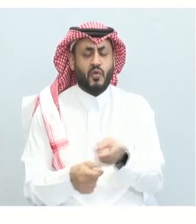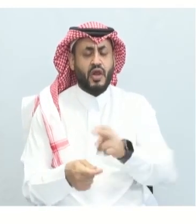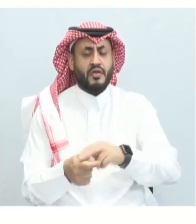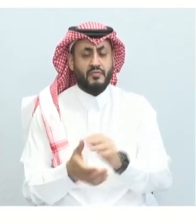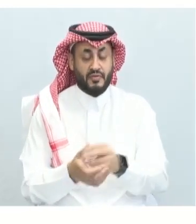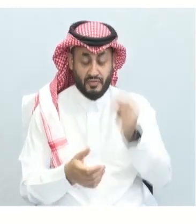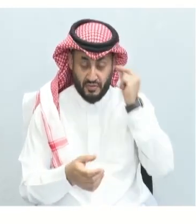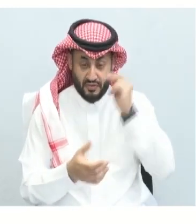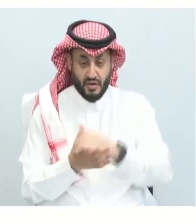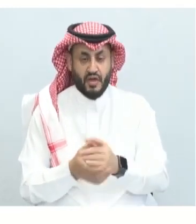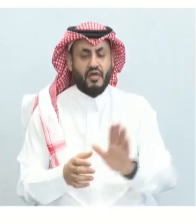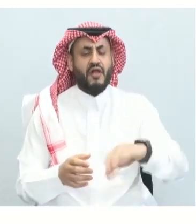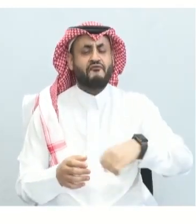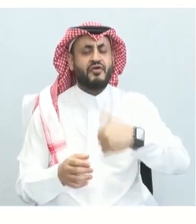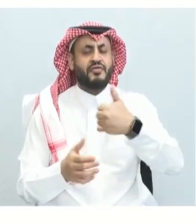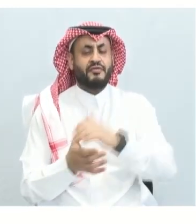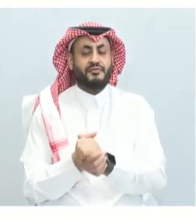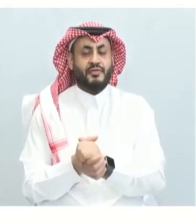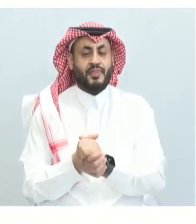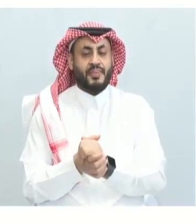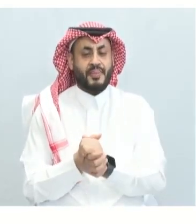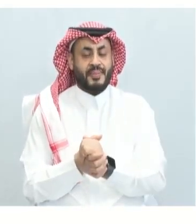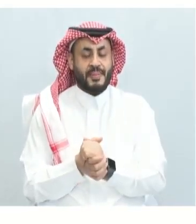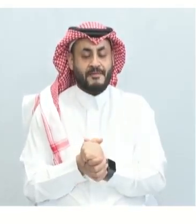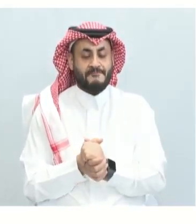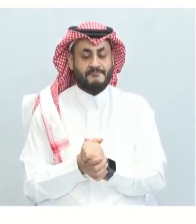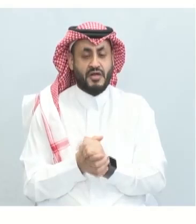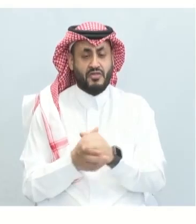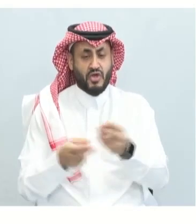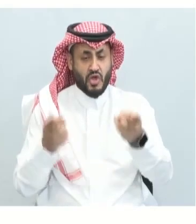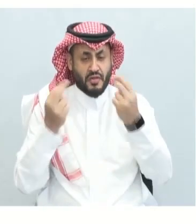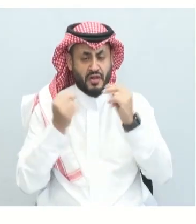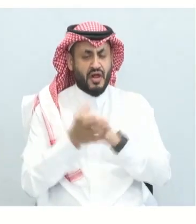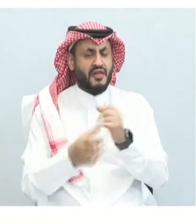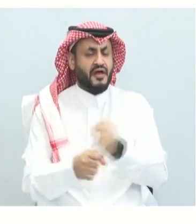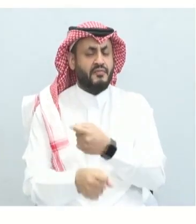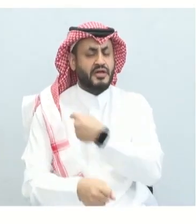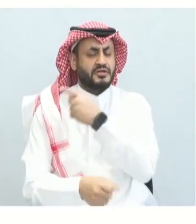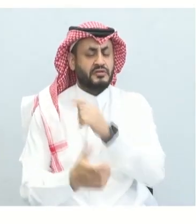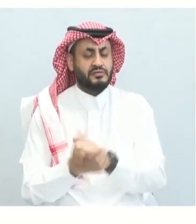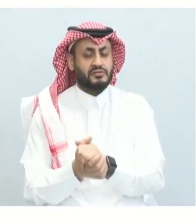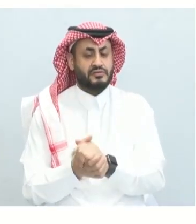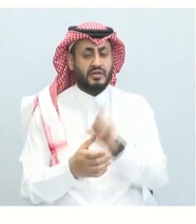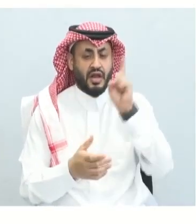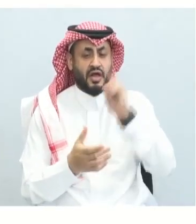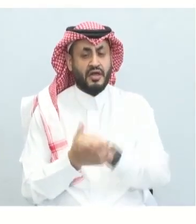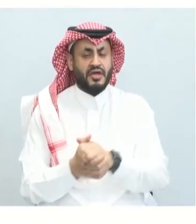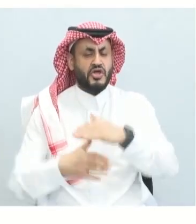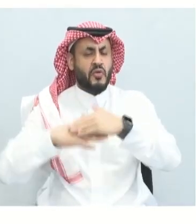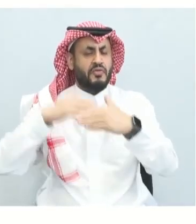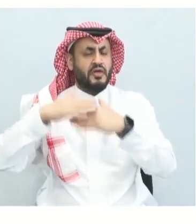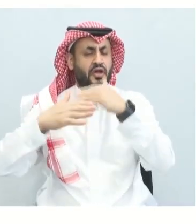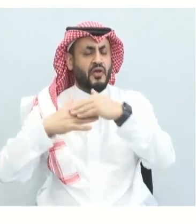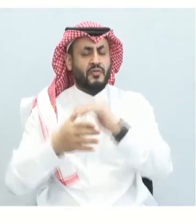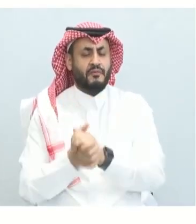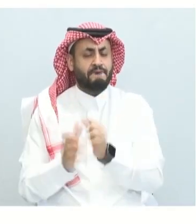يتذكر هذا الفضل فهو الذي يرغبه ويحثه على هذا العمل الصالح وهو ان الله يبني له